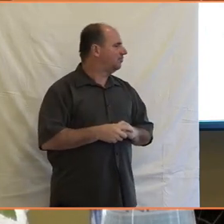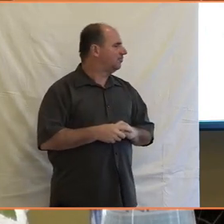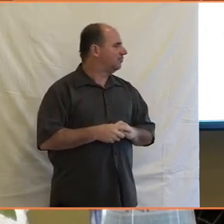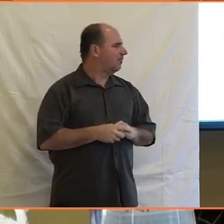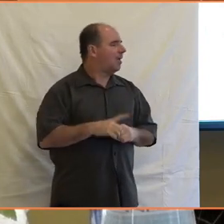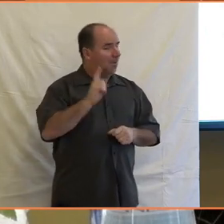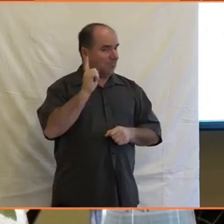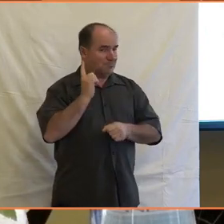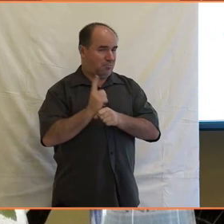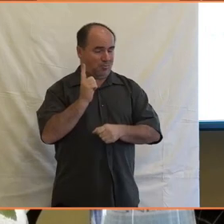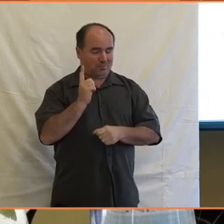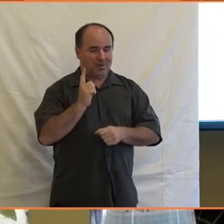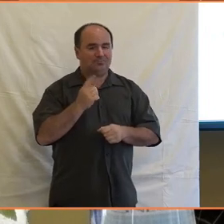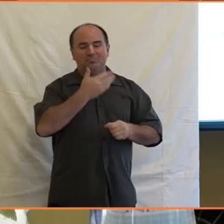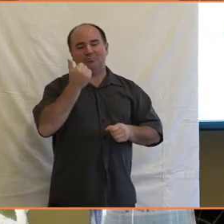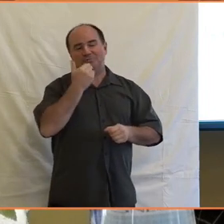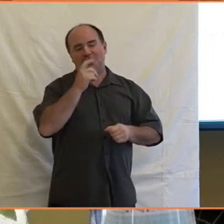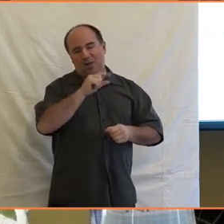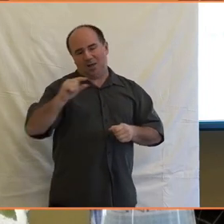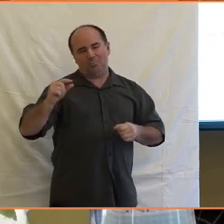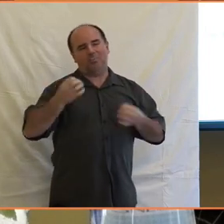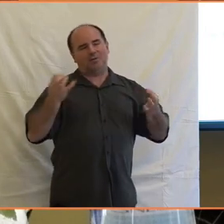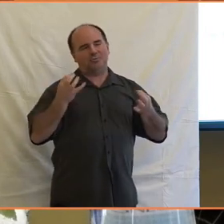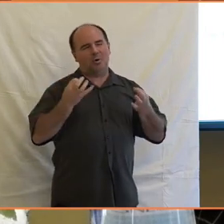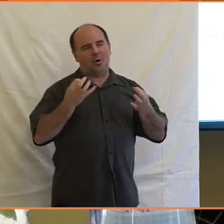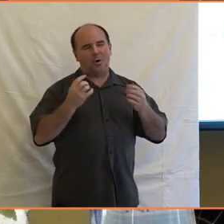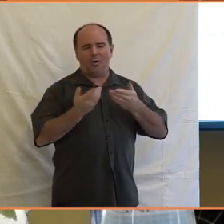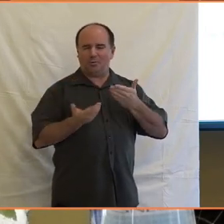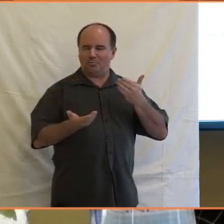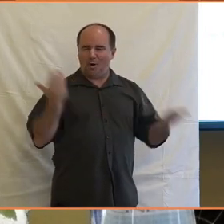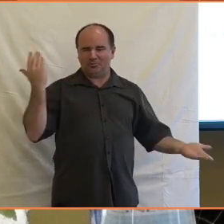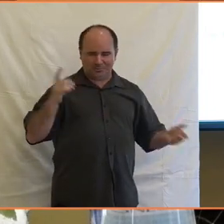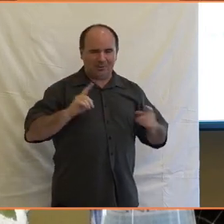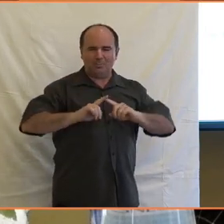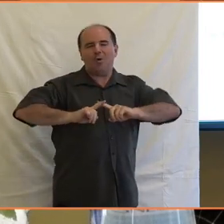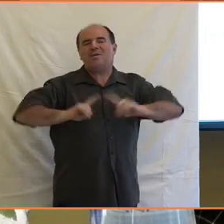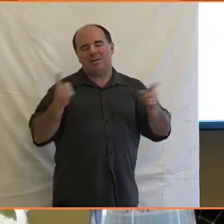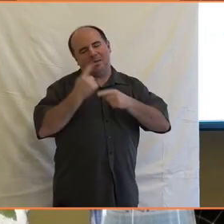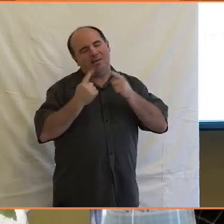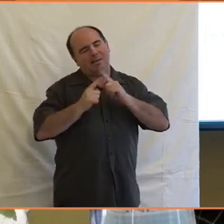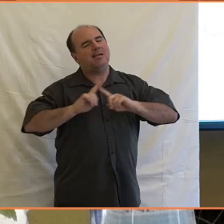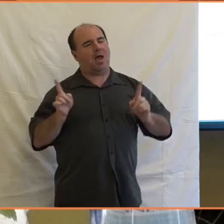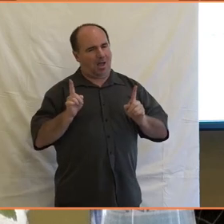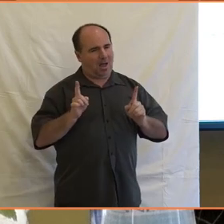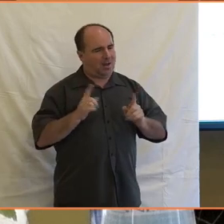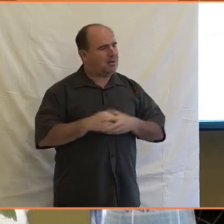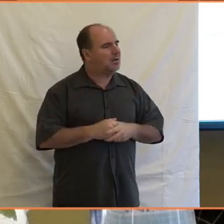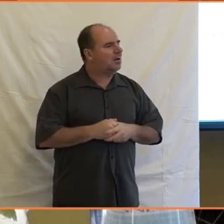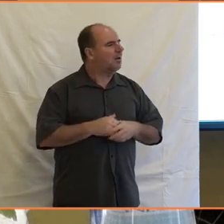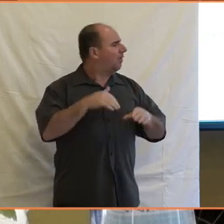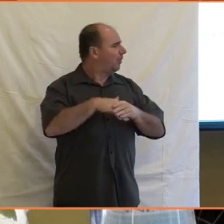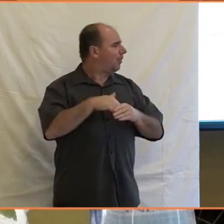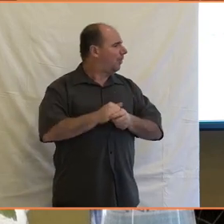čem se vlastně liší Česká jako republika, nebo v čem si myslím, že je specifická spíš, než v čem se liší, je